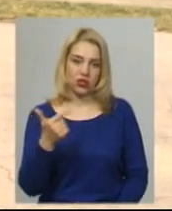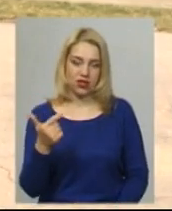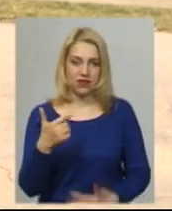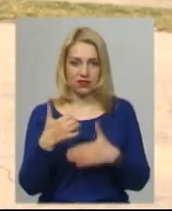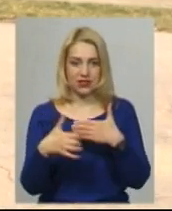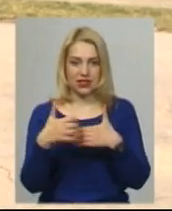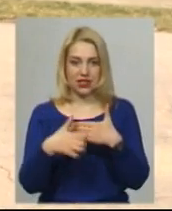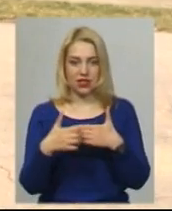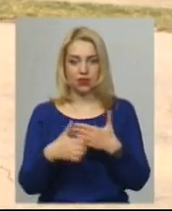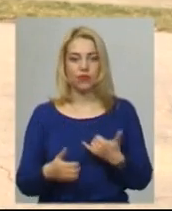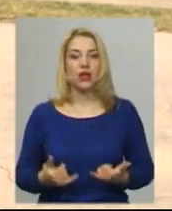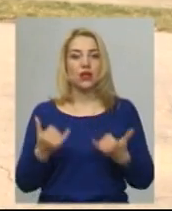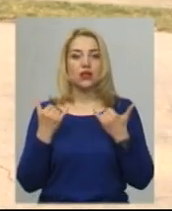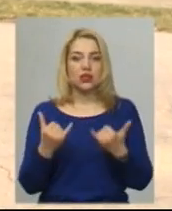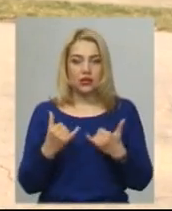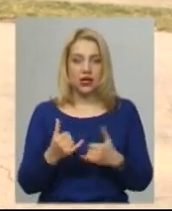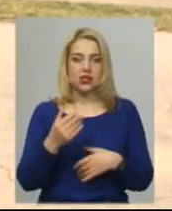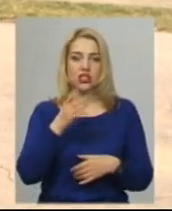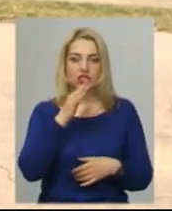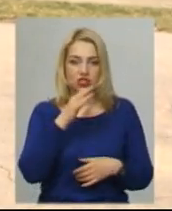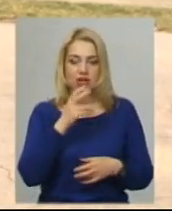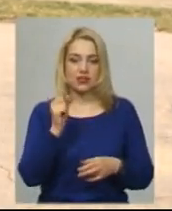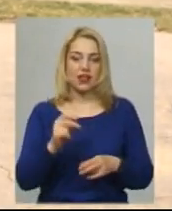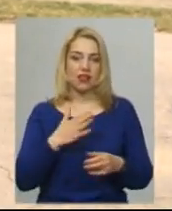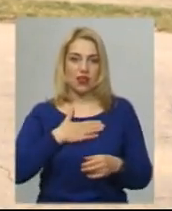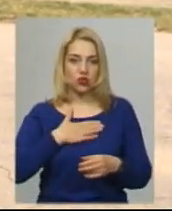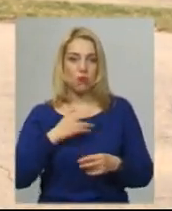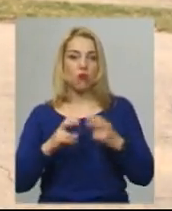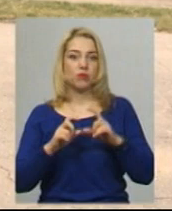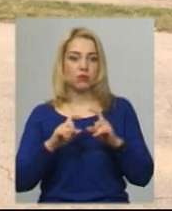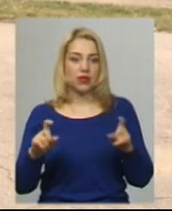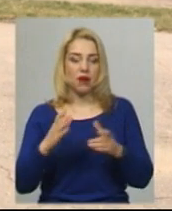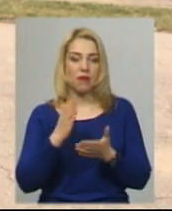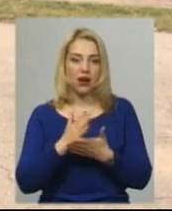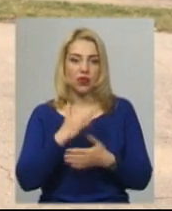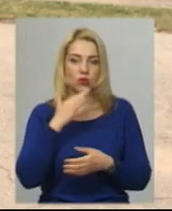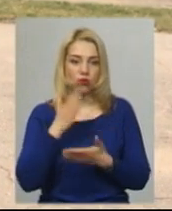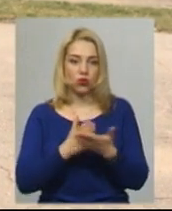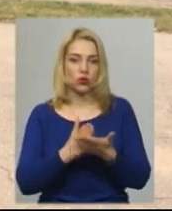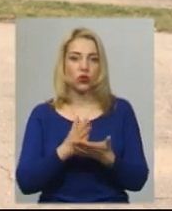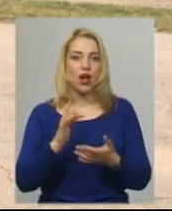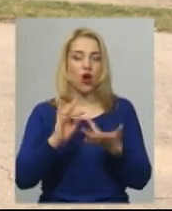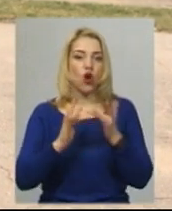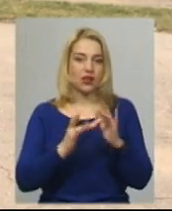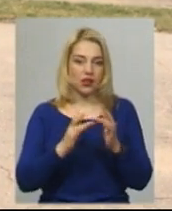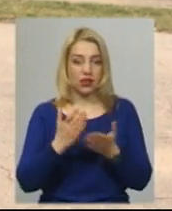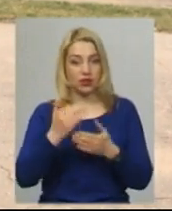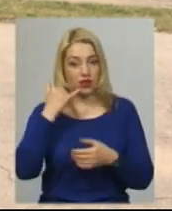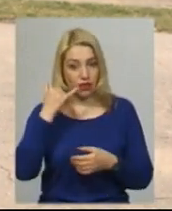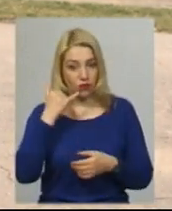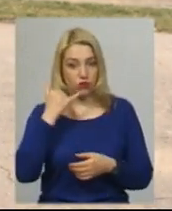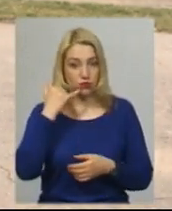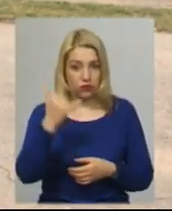На даний час на підприємстві у нас дуже багато послуг діють онлайн. Тобто, що людина в телефонному режимі може